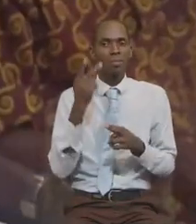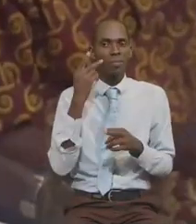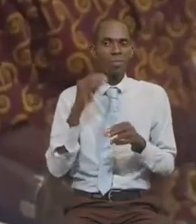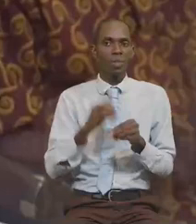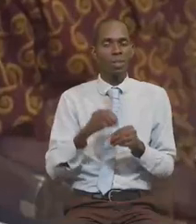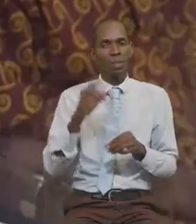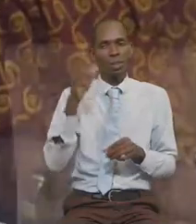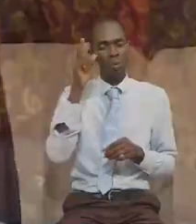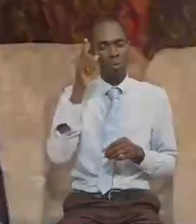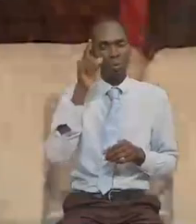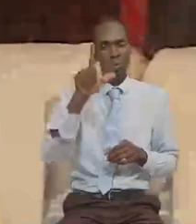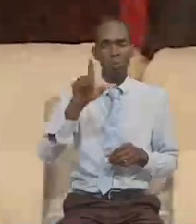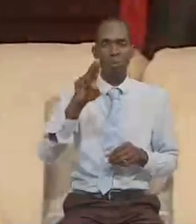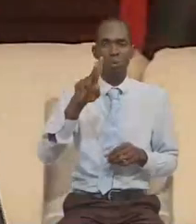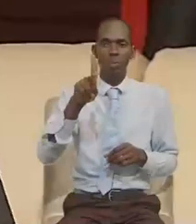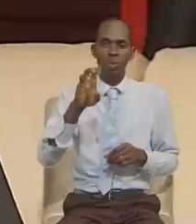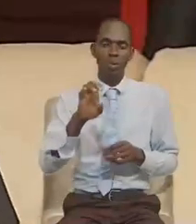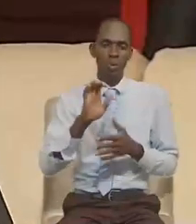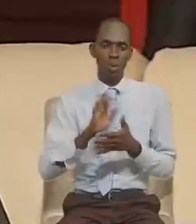24, comment avoir